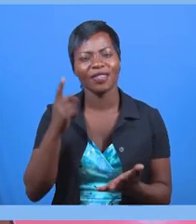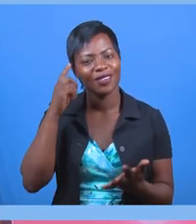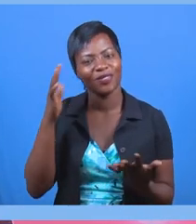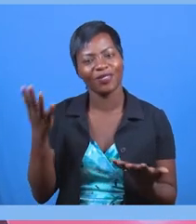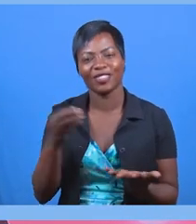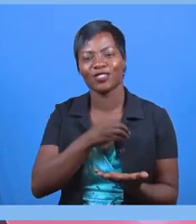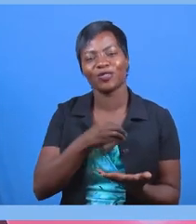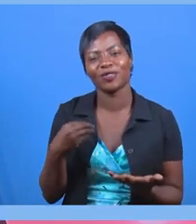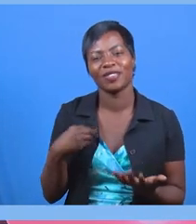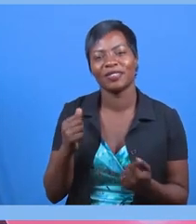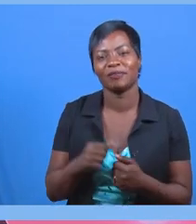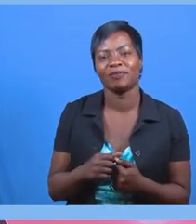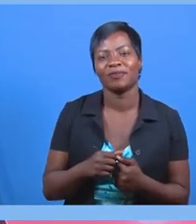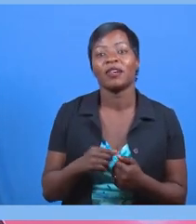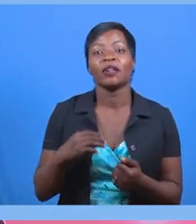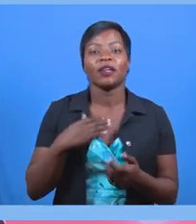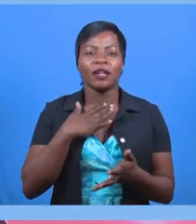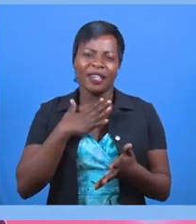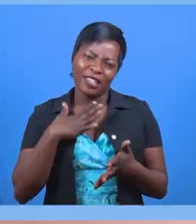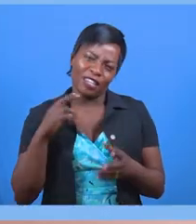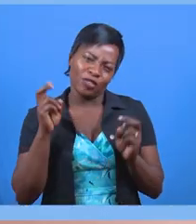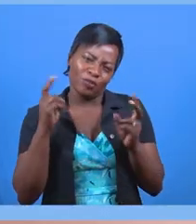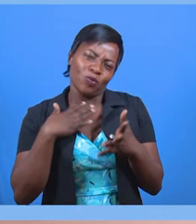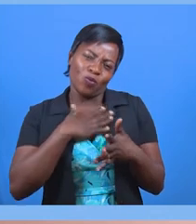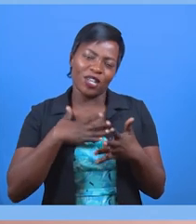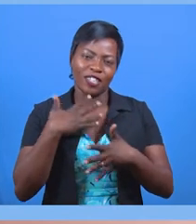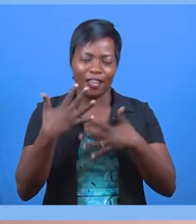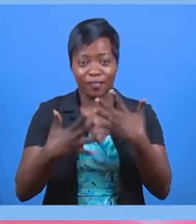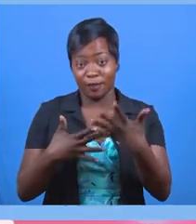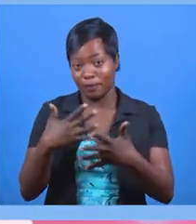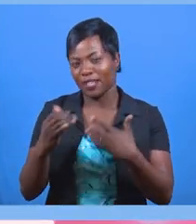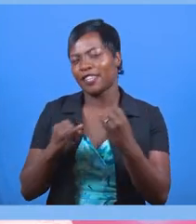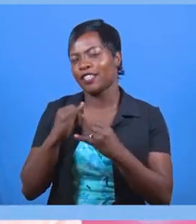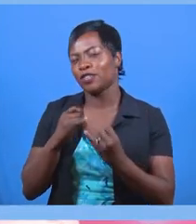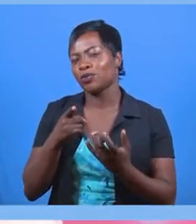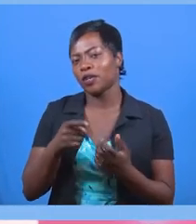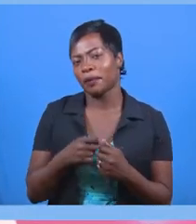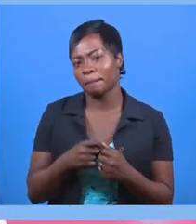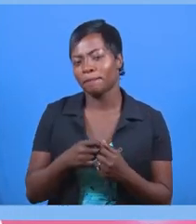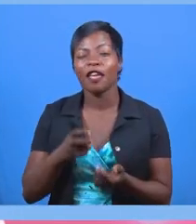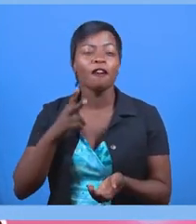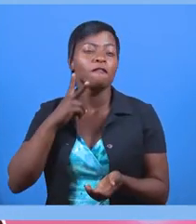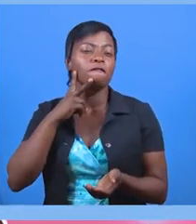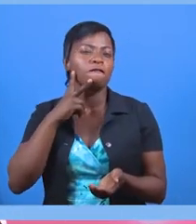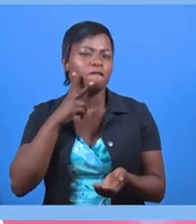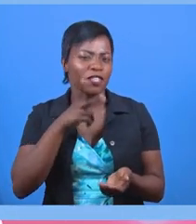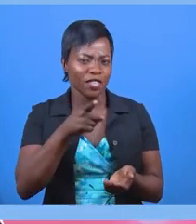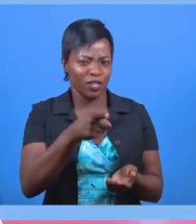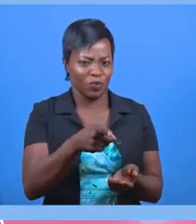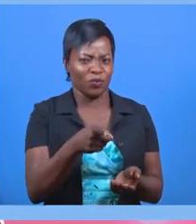Samba, ndine nauru ya ndoda kutindi tseke tuze. Nauru wa ye mushanyi, ne muwi.